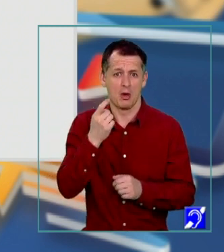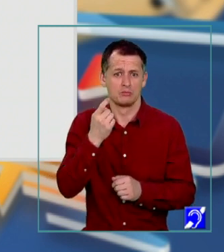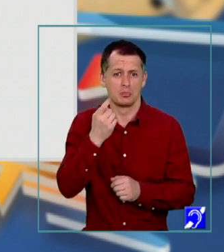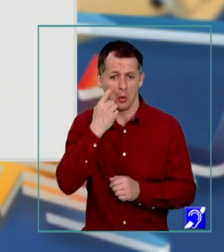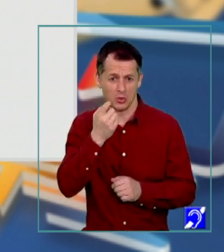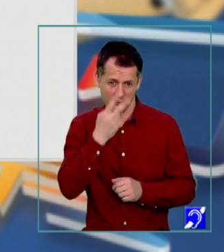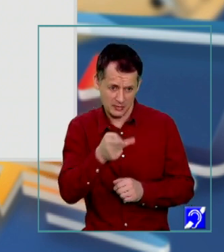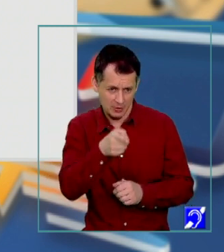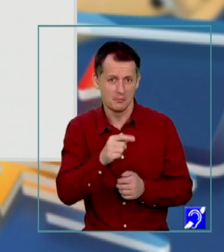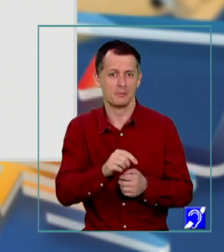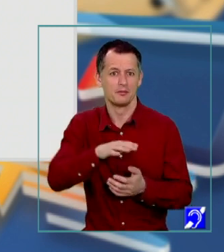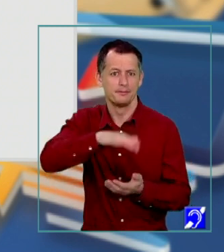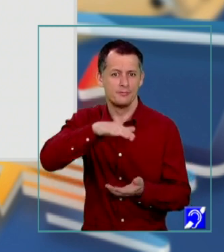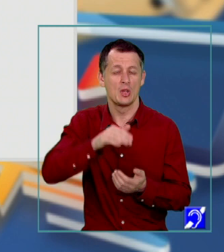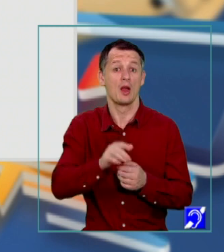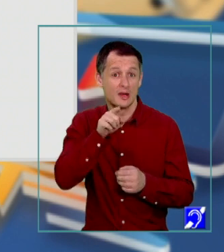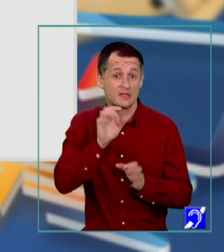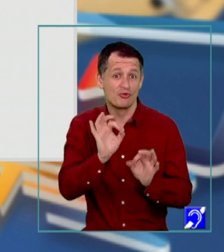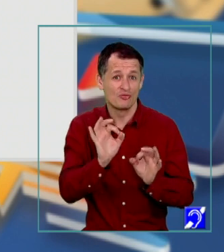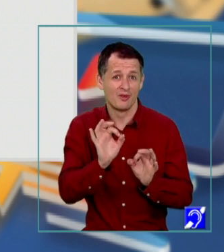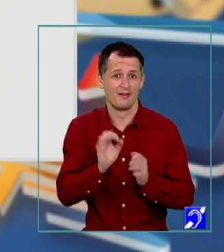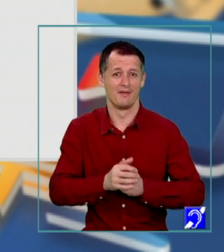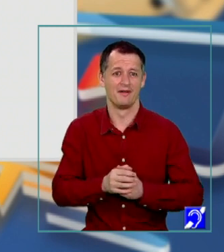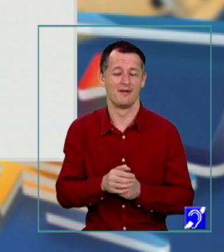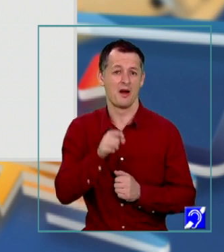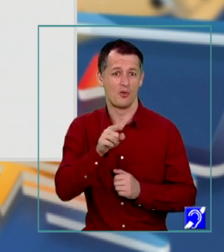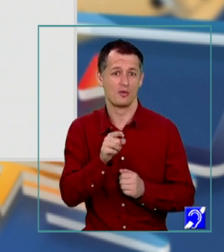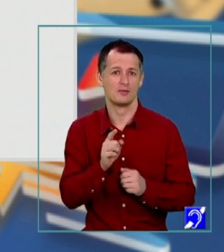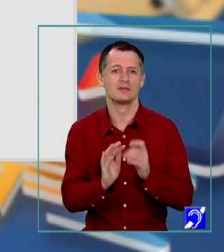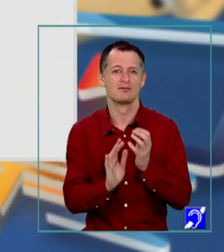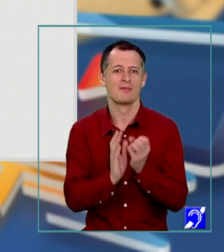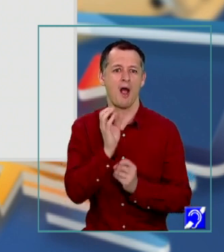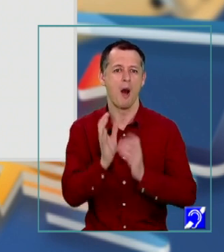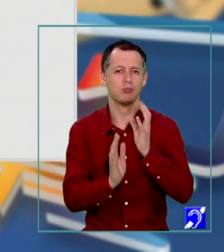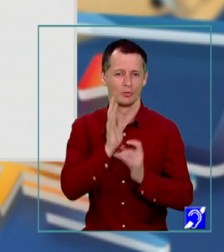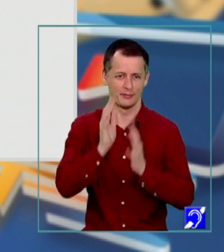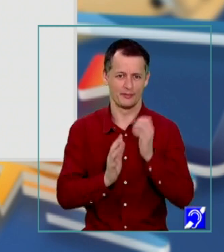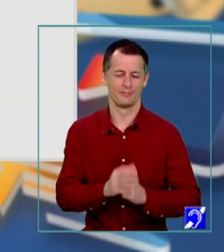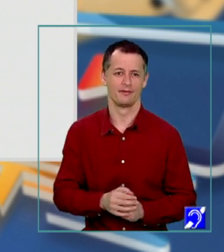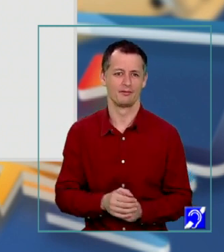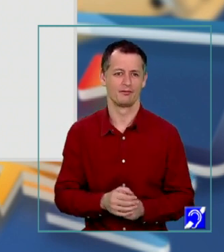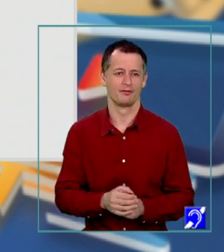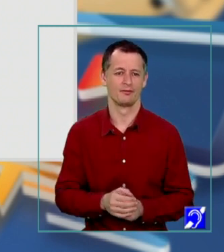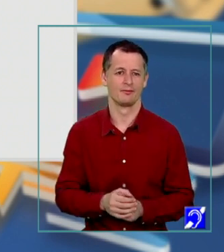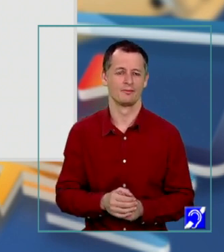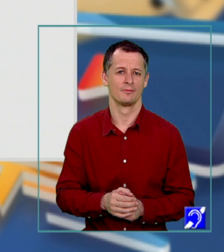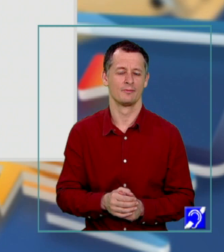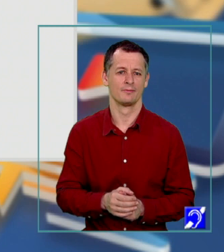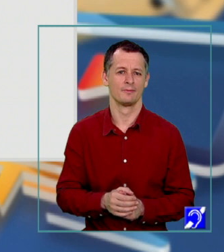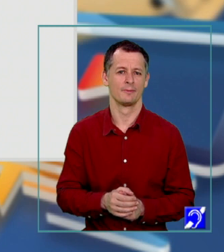să vedeți că, de fapt, printr-un anumit orificiu ies aburi. De fapt, este o supapă de siguranță